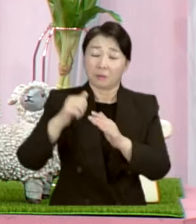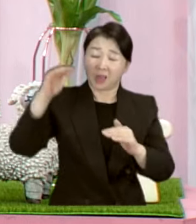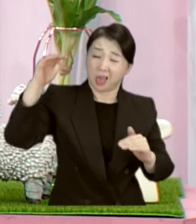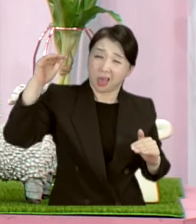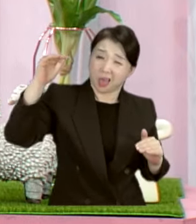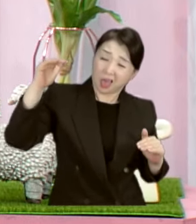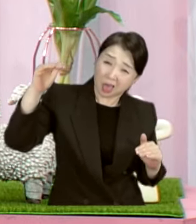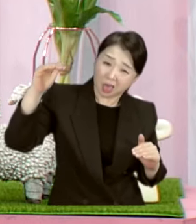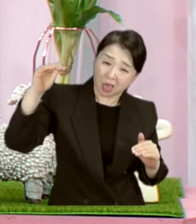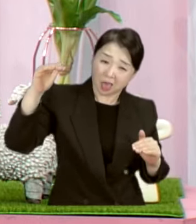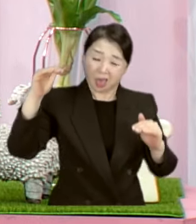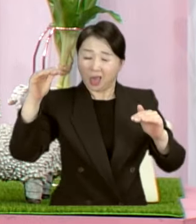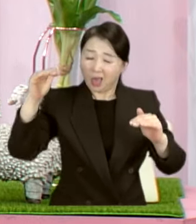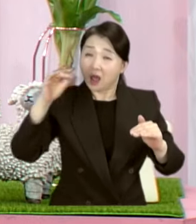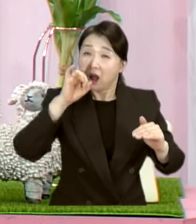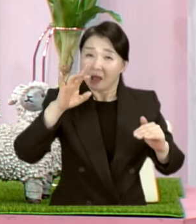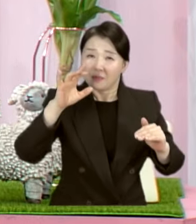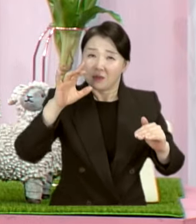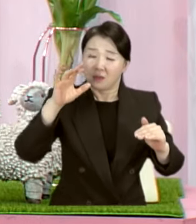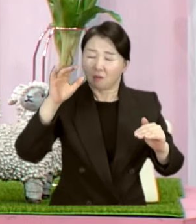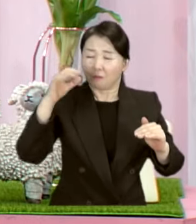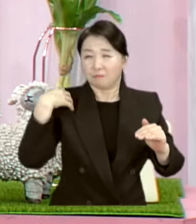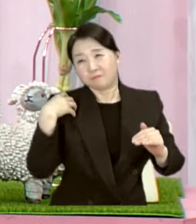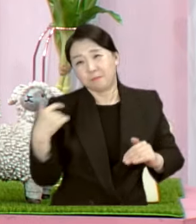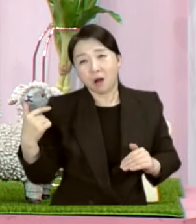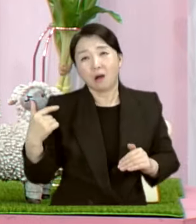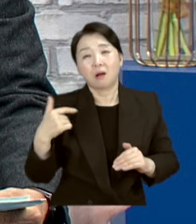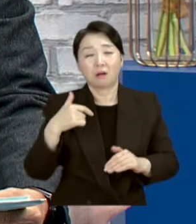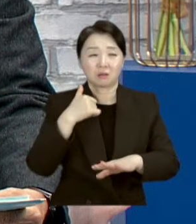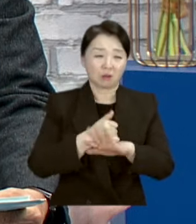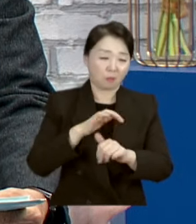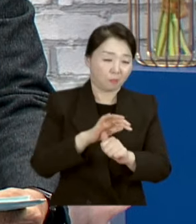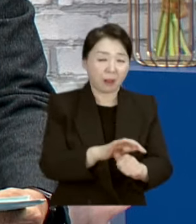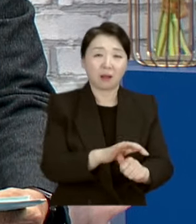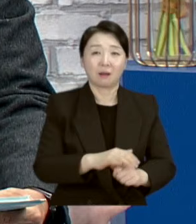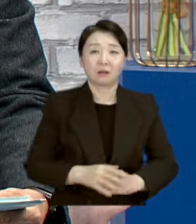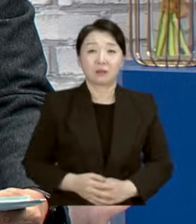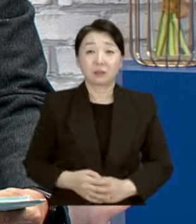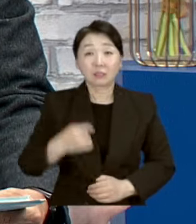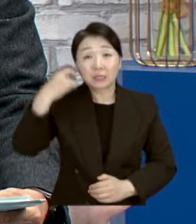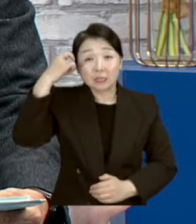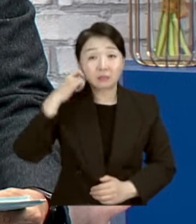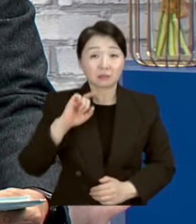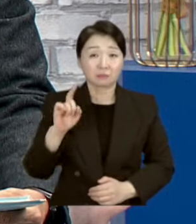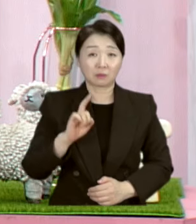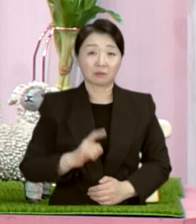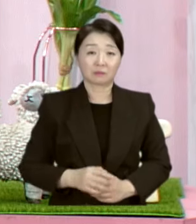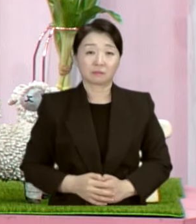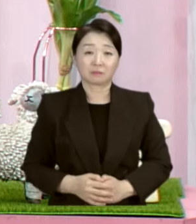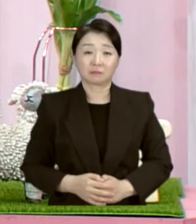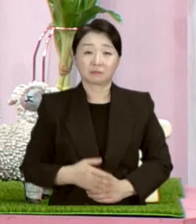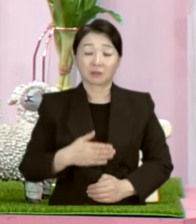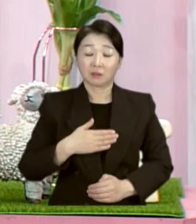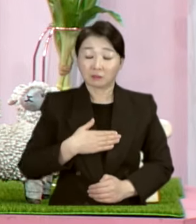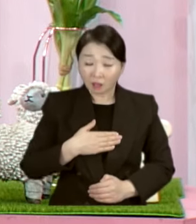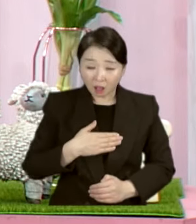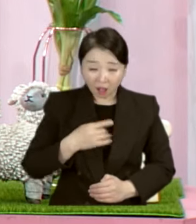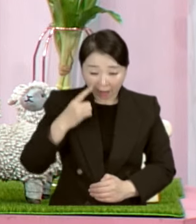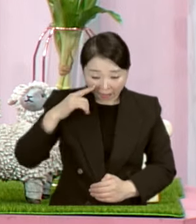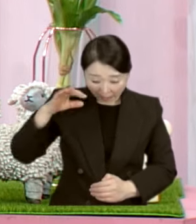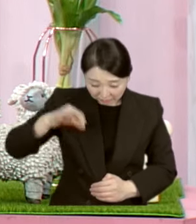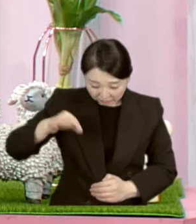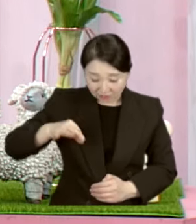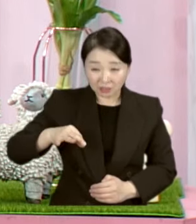차이 그 무게감에 눌려서 슬럼프가 크게 왔었습니다. 네. 어떤 기분이 들어요? 정말 난 아무것도